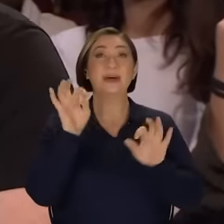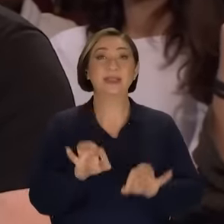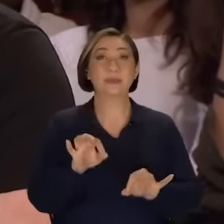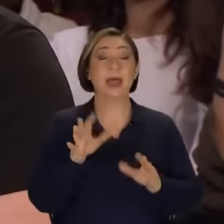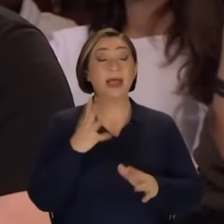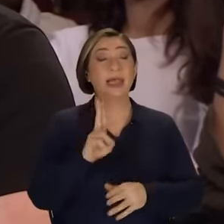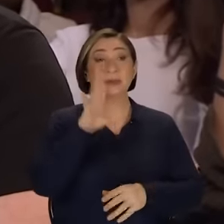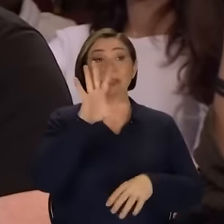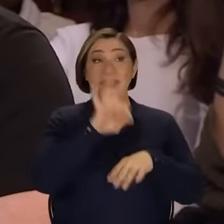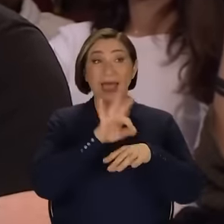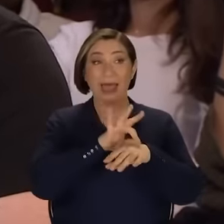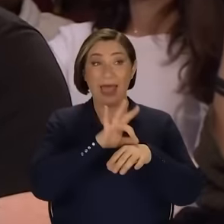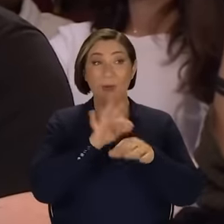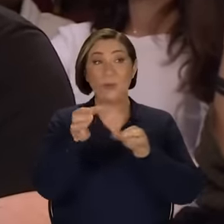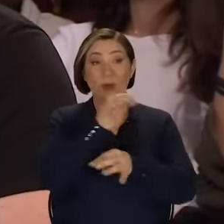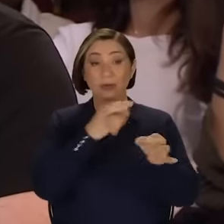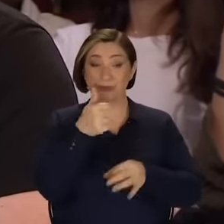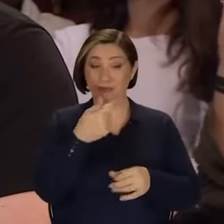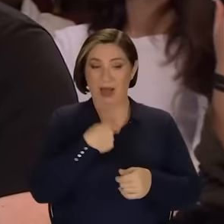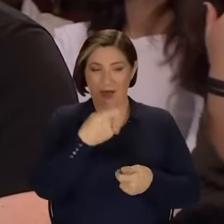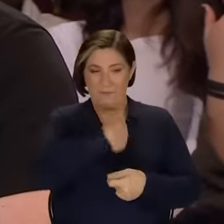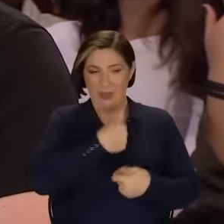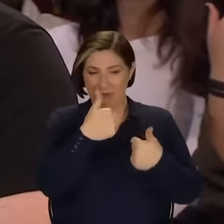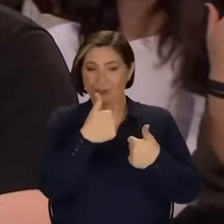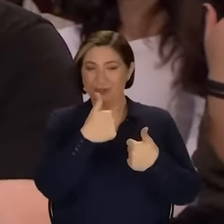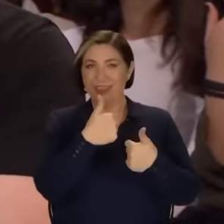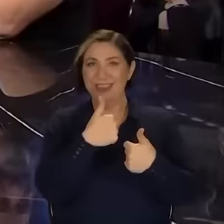herhalde 75 dakikaya kadar prodüksiyonun parası var. Yani